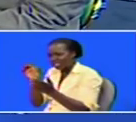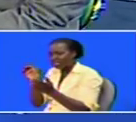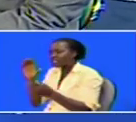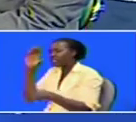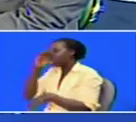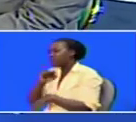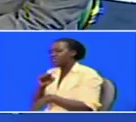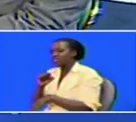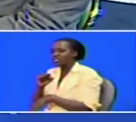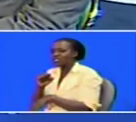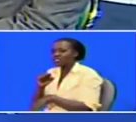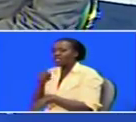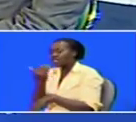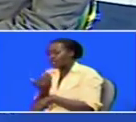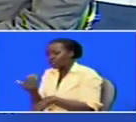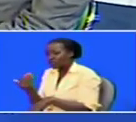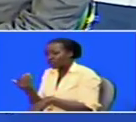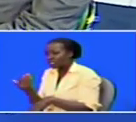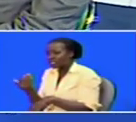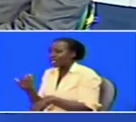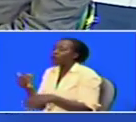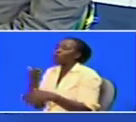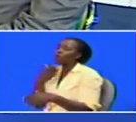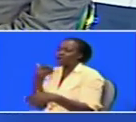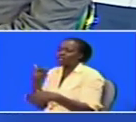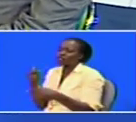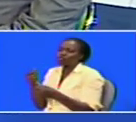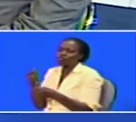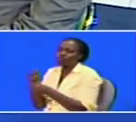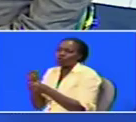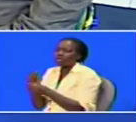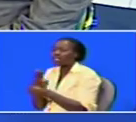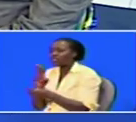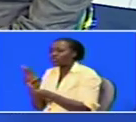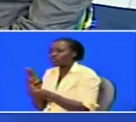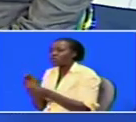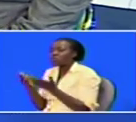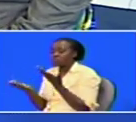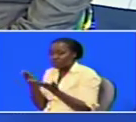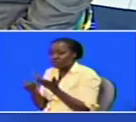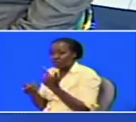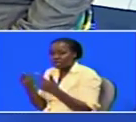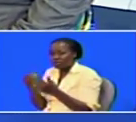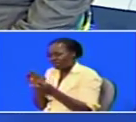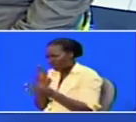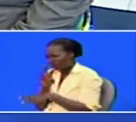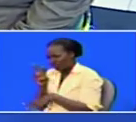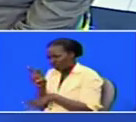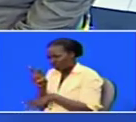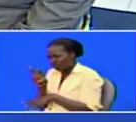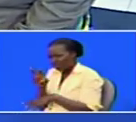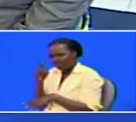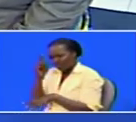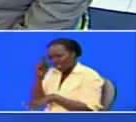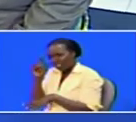ambavyo vina vile vipimo ambavyo tunataka ili uweze kujua. Sasa zingine mgonjwa anaweza kuja pale na ukimwangalia una hakika kwamba anafaa